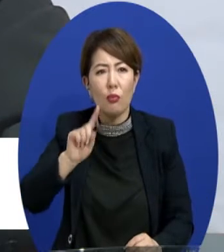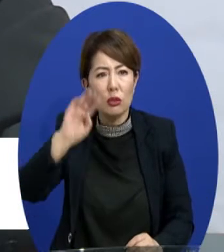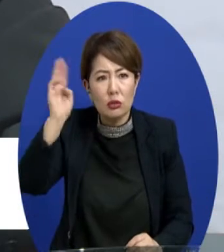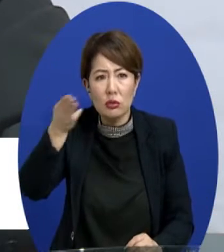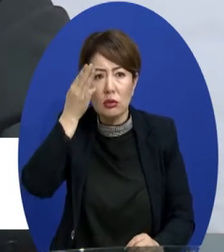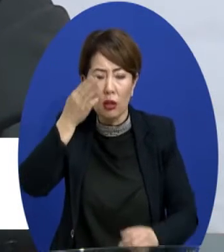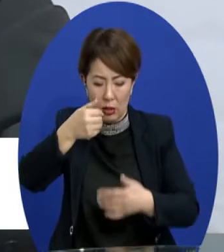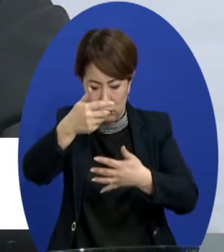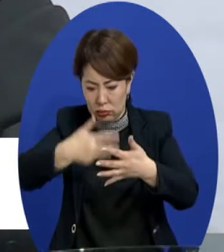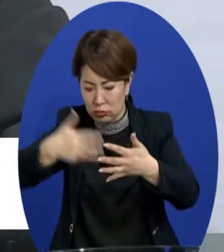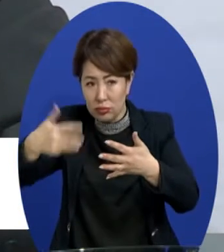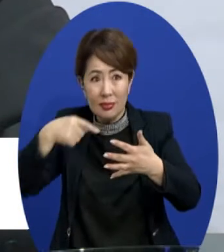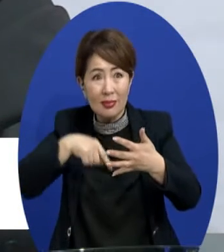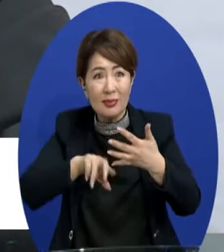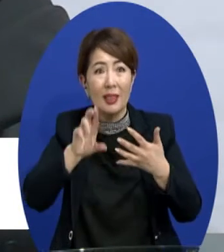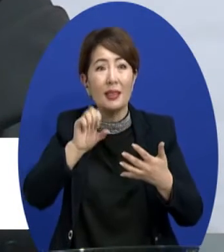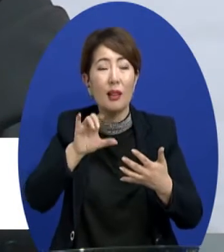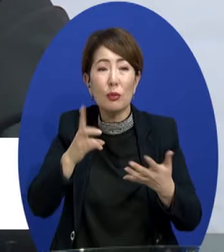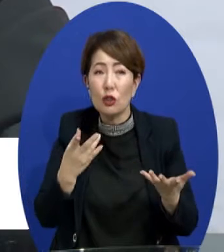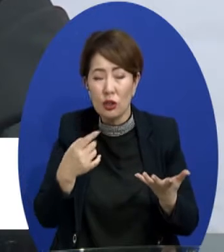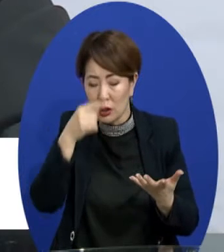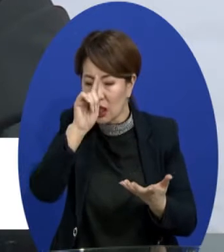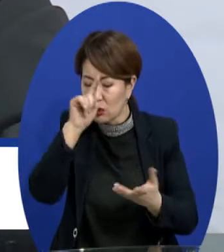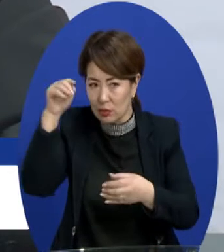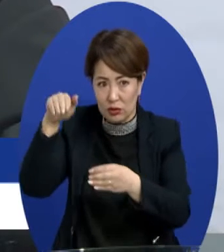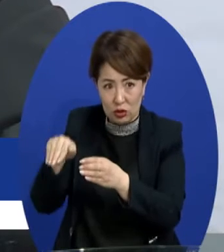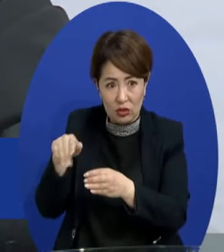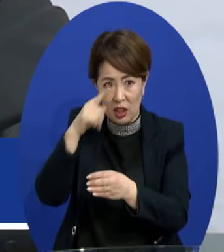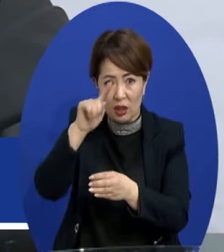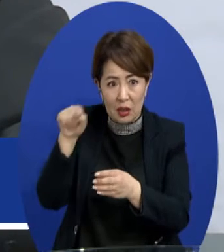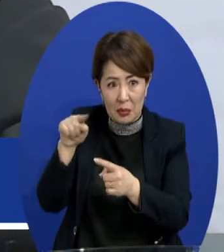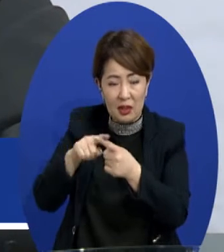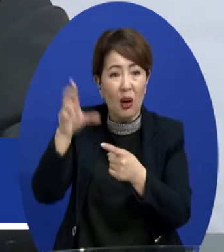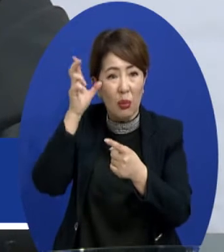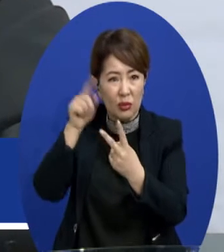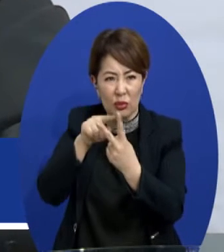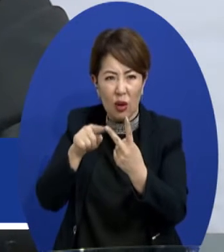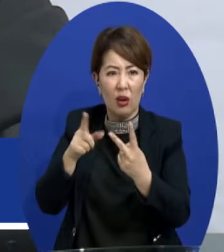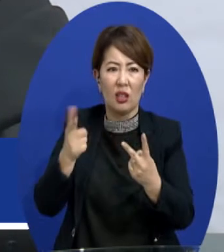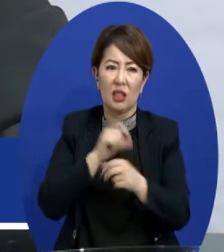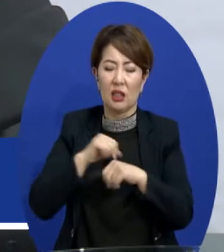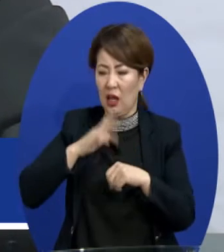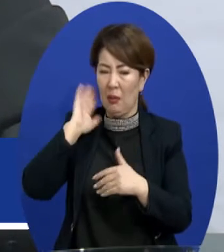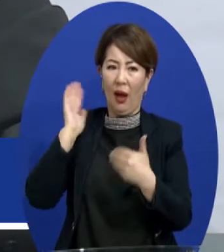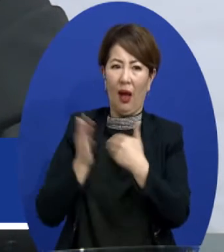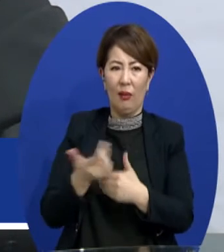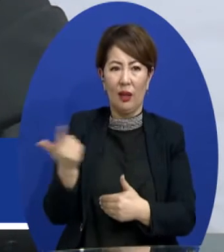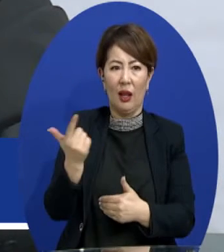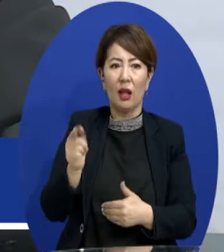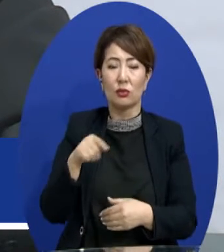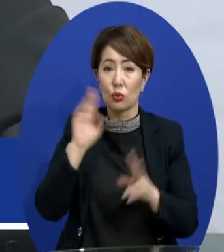тодорхойлсон салбаруудаас эрүүл мэндийн салбар, боловсролын салбар хоёрыг бол иргэд бол хамгийн авилахтай салбар гэж дүгнэлсэн